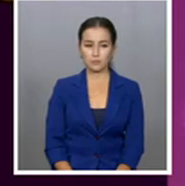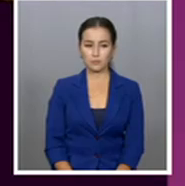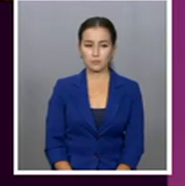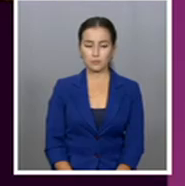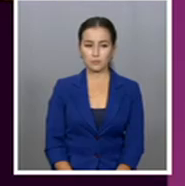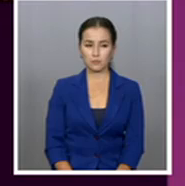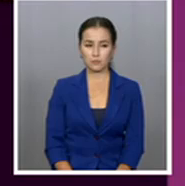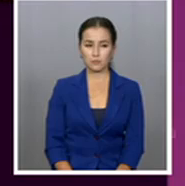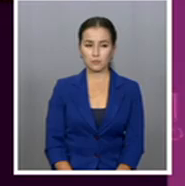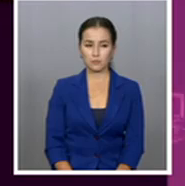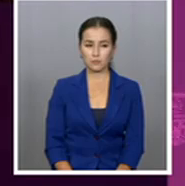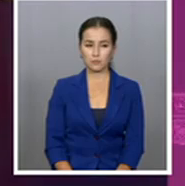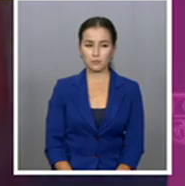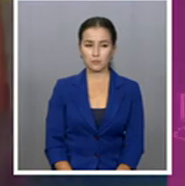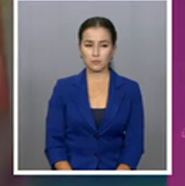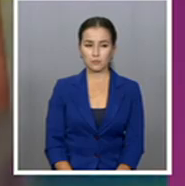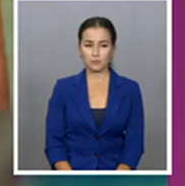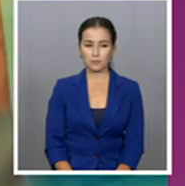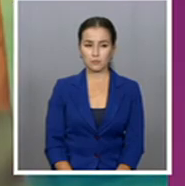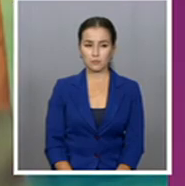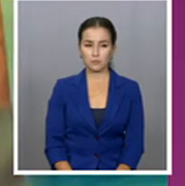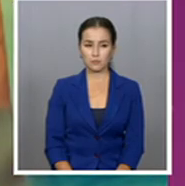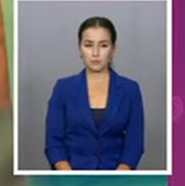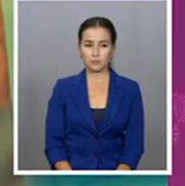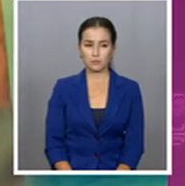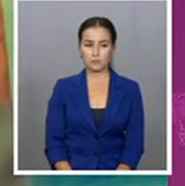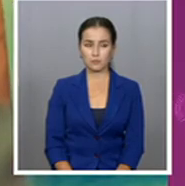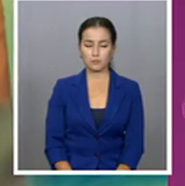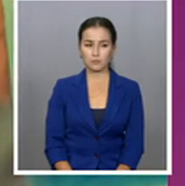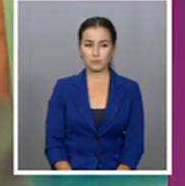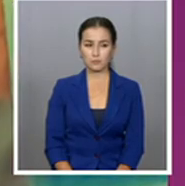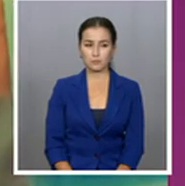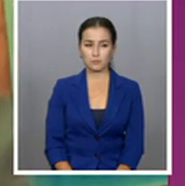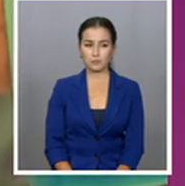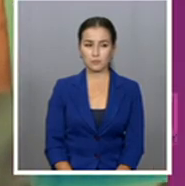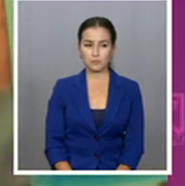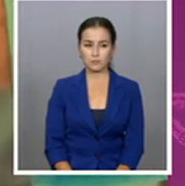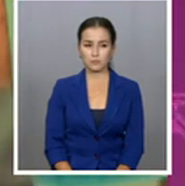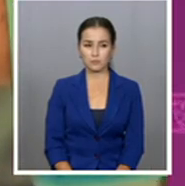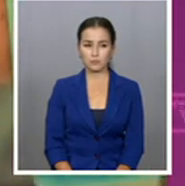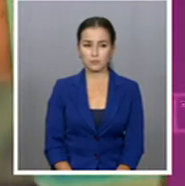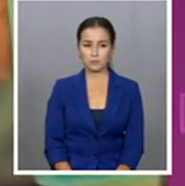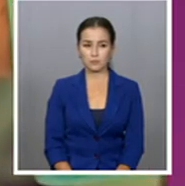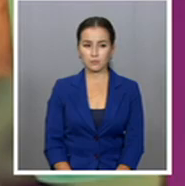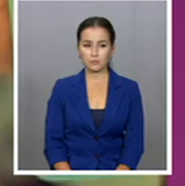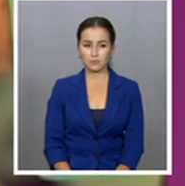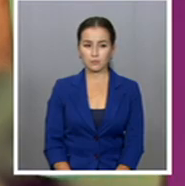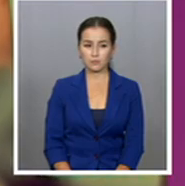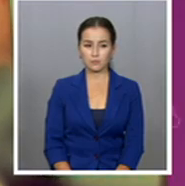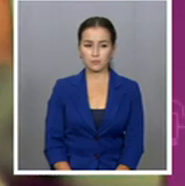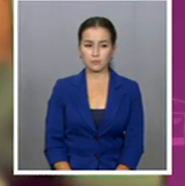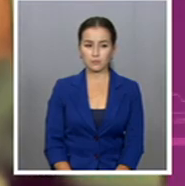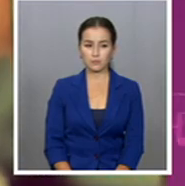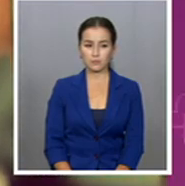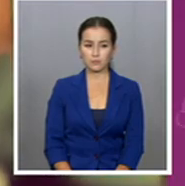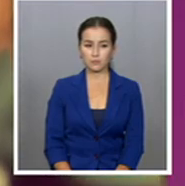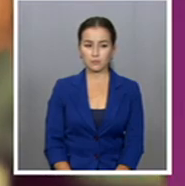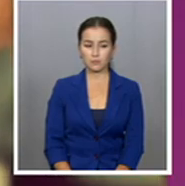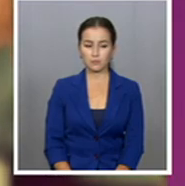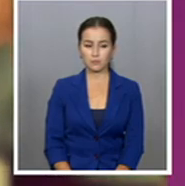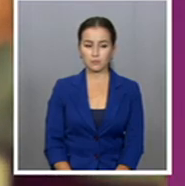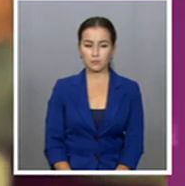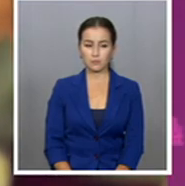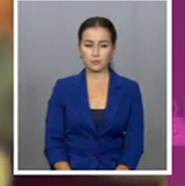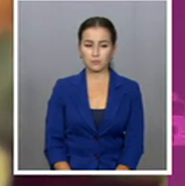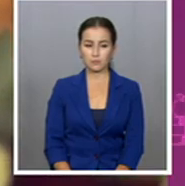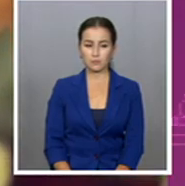ол сандықта бір сандық. Сырдың кілті қол сандықта сыр сандық. Сандық